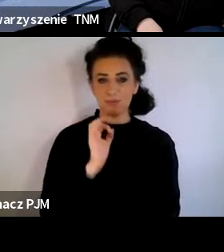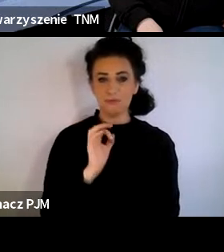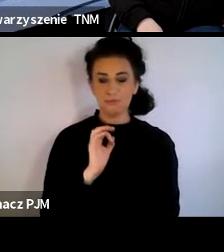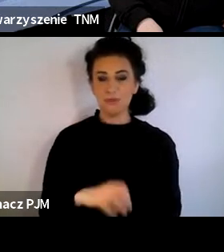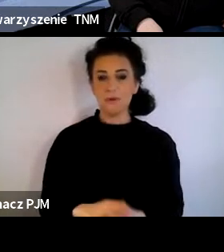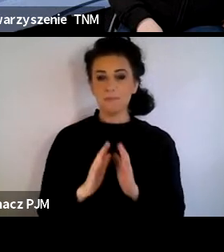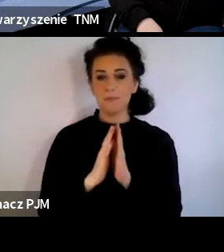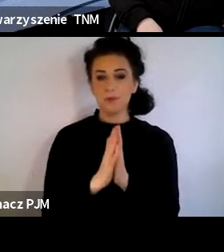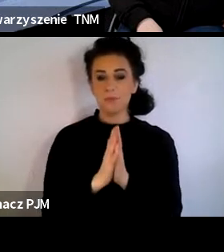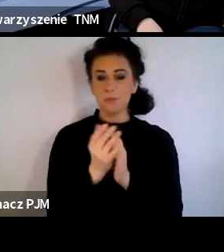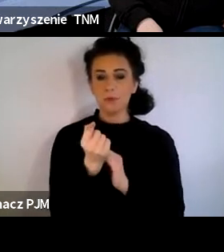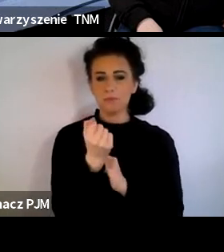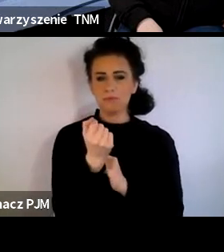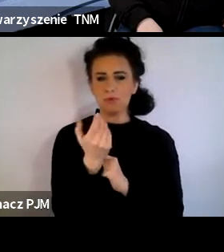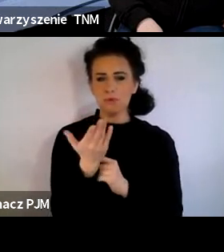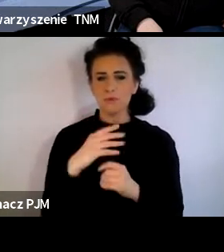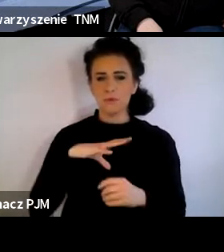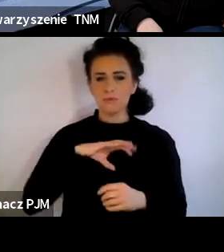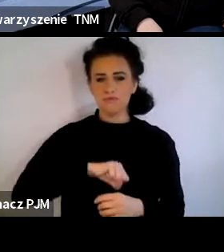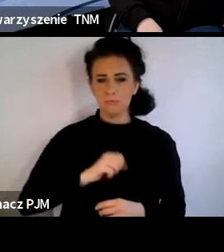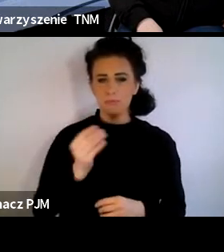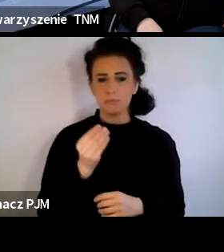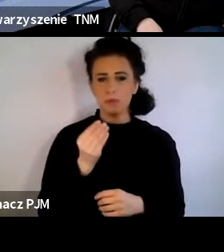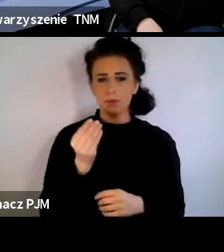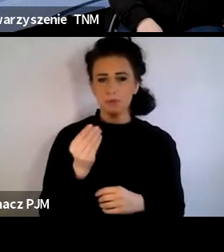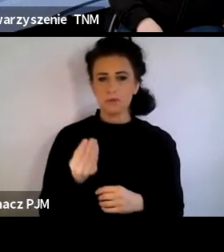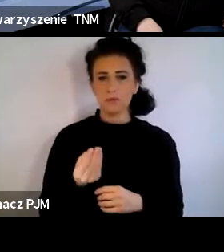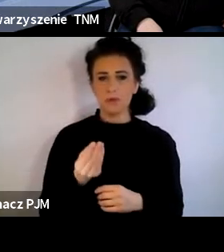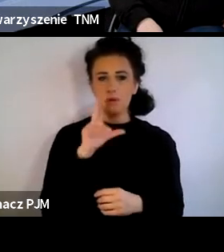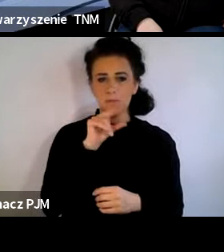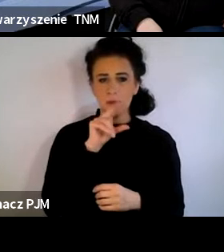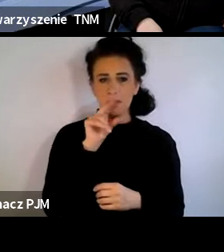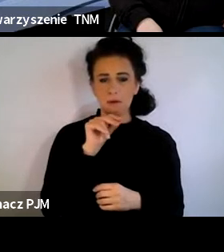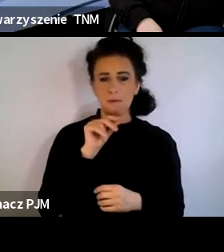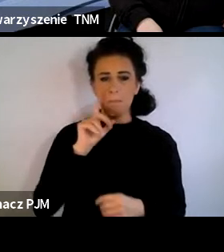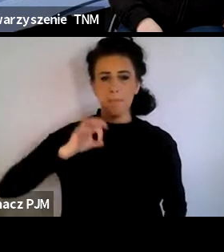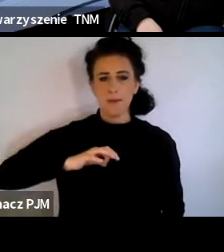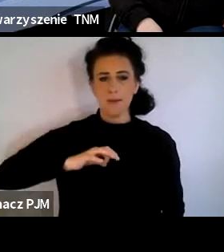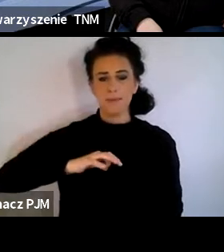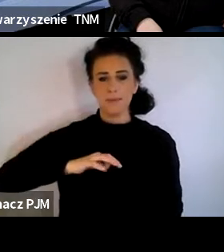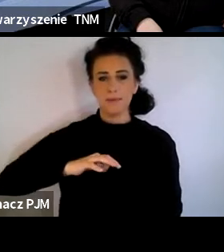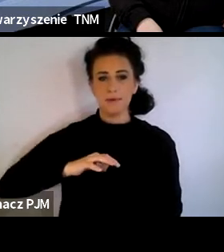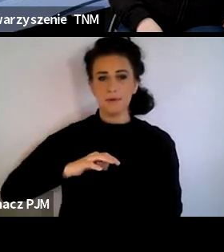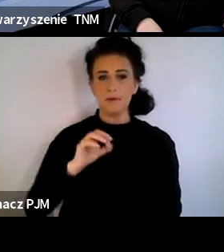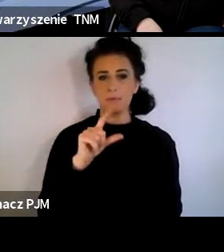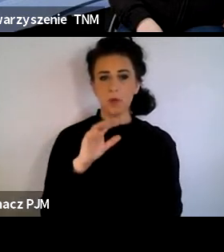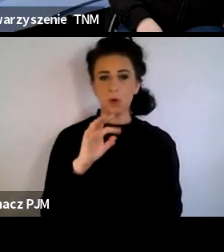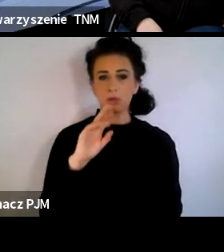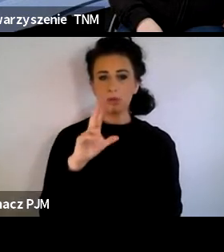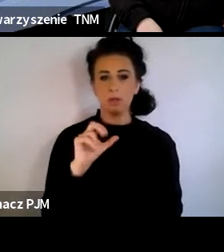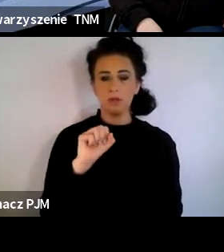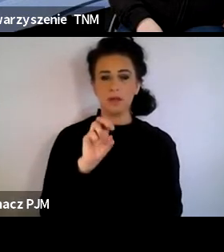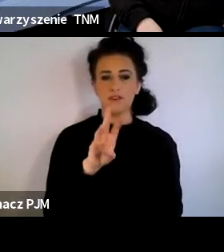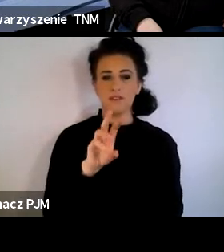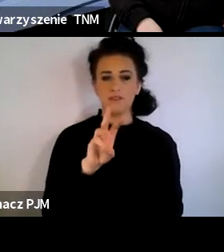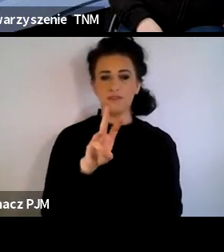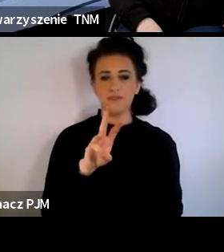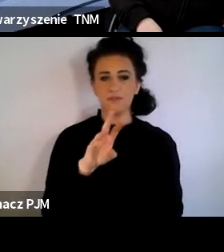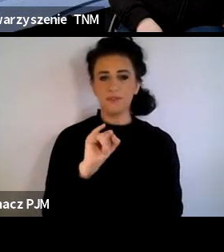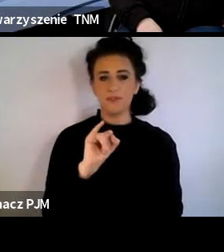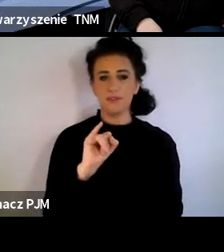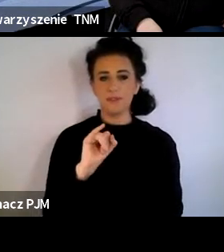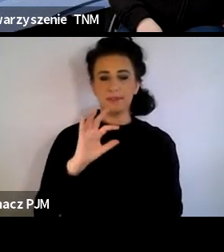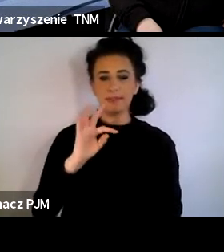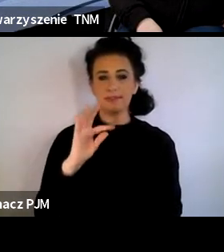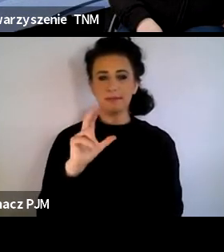mogę prosić o sekundę cierpliwości naszego prelegenta, pana Piotra Witka, to będę zobowiązana,